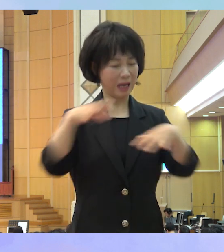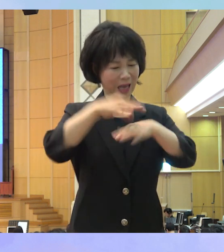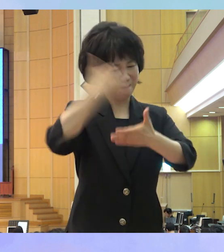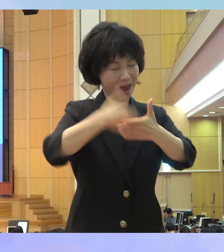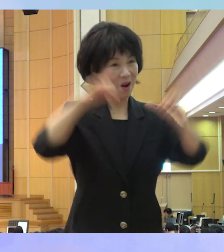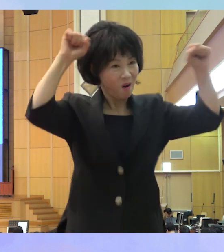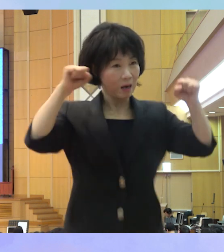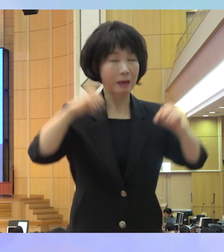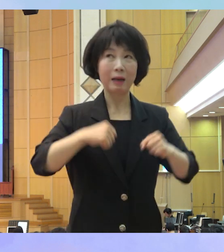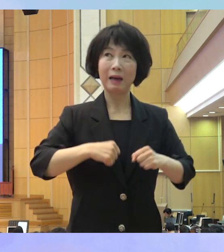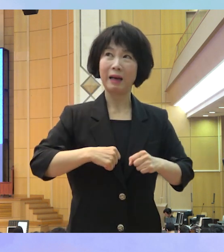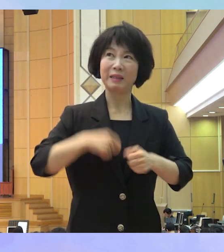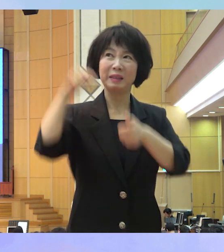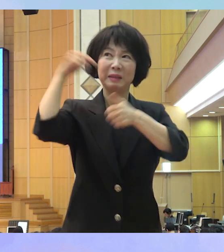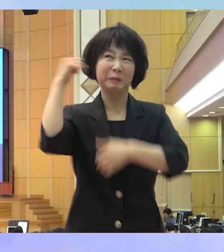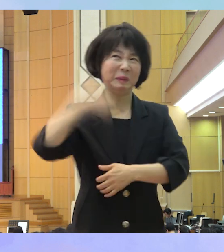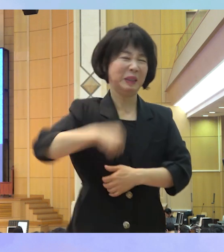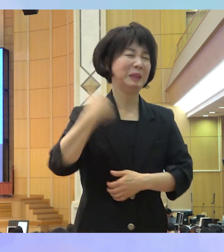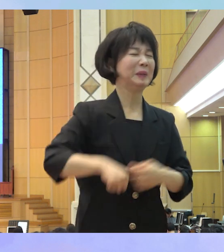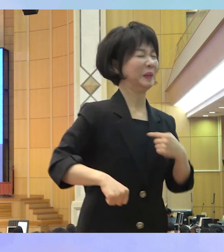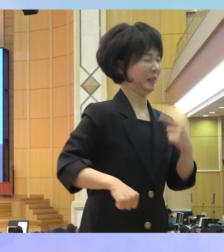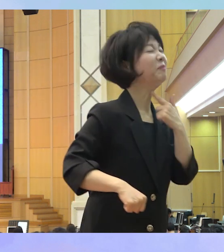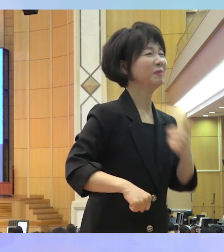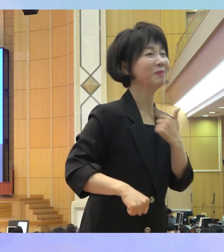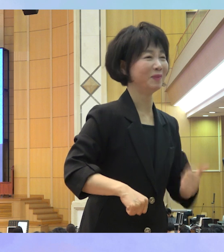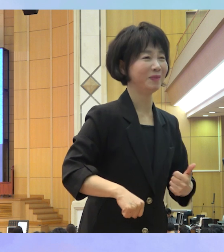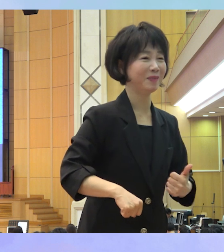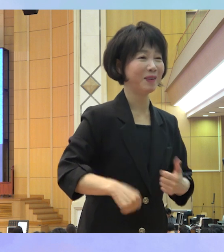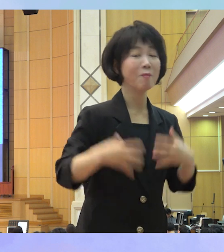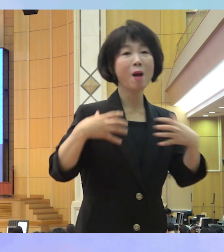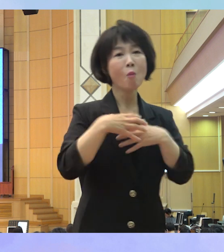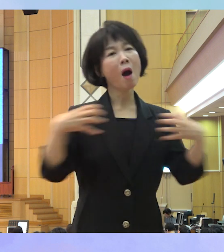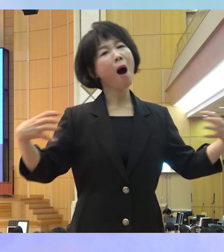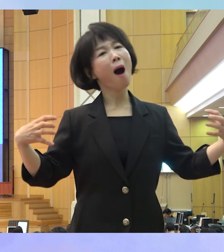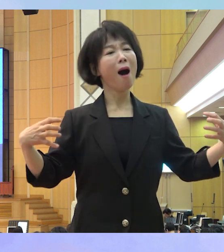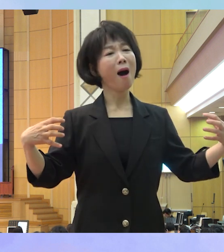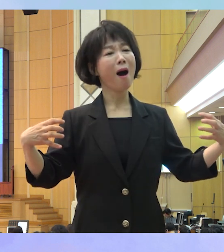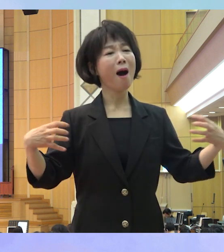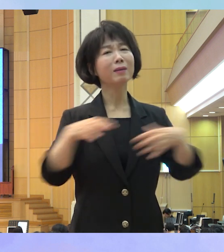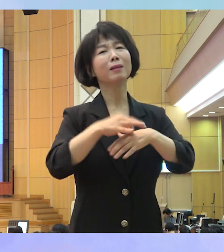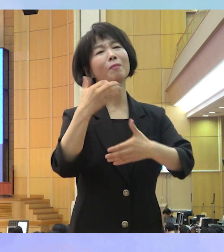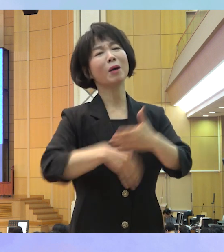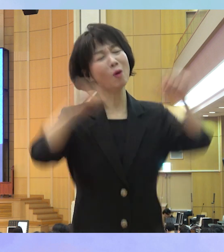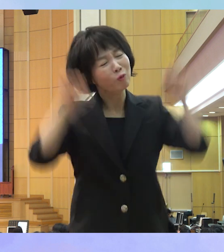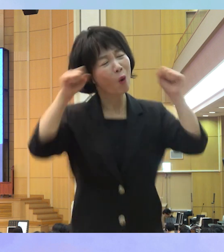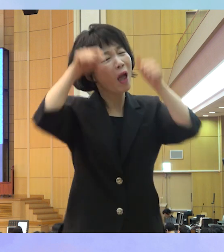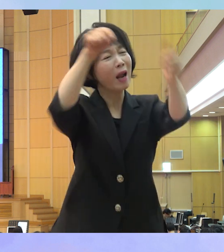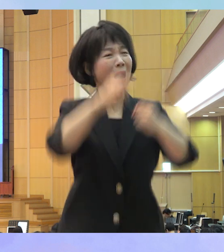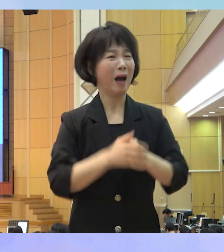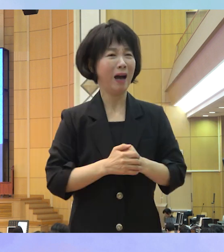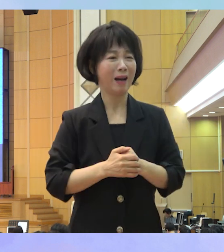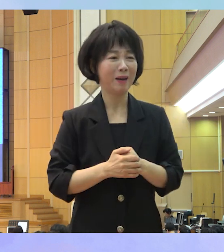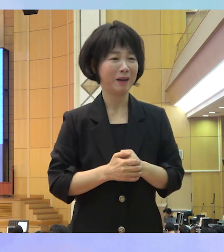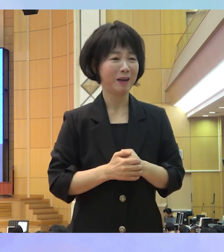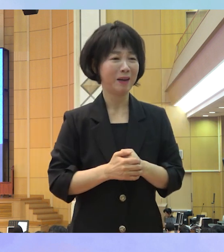아까 충청도식 화법처럼 돌려서 얘기하는 거예요. 뭐라고 얘기하시면, 왜 그렇게 간증거리를 만들려고 그러느냐,